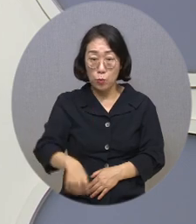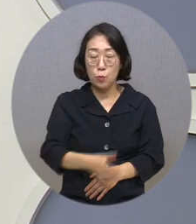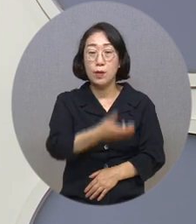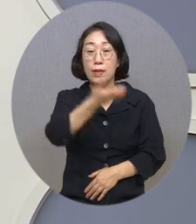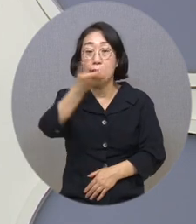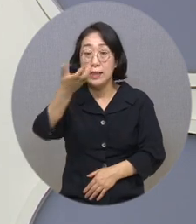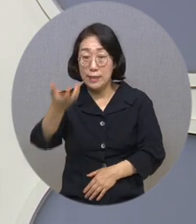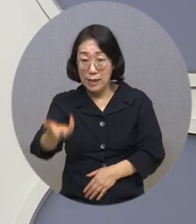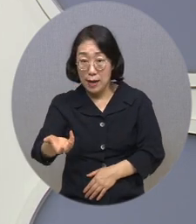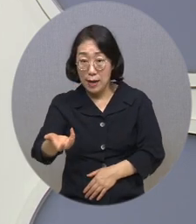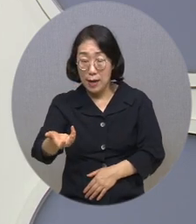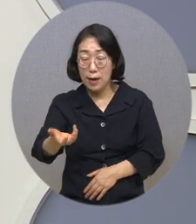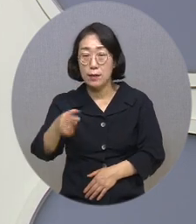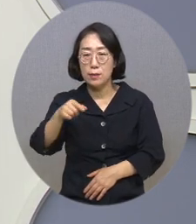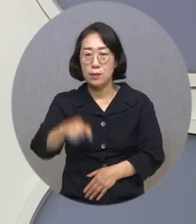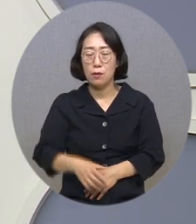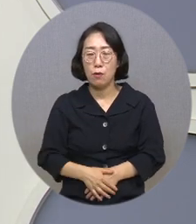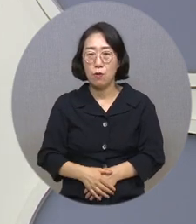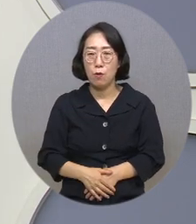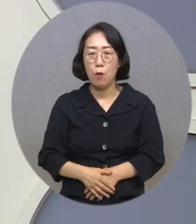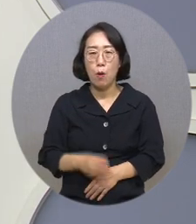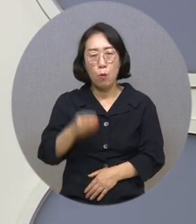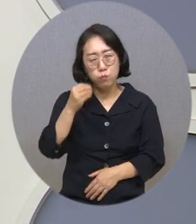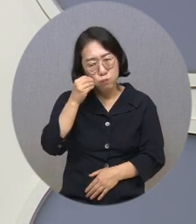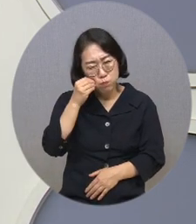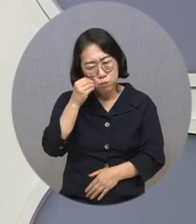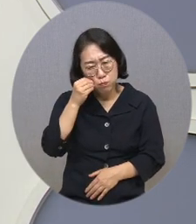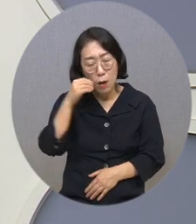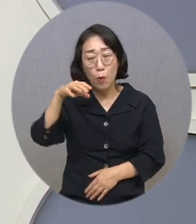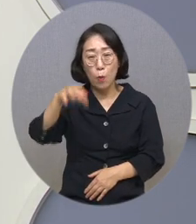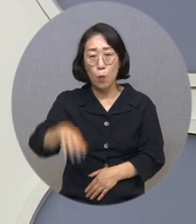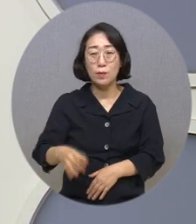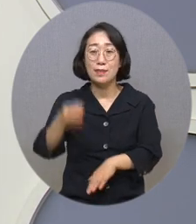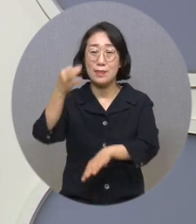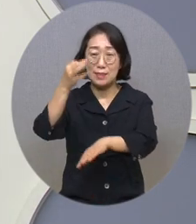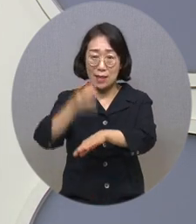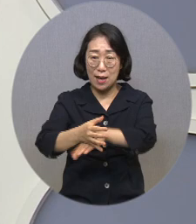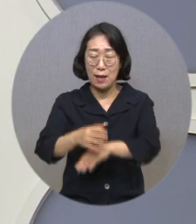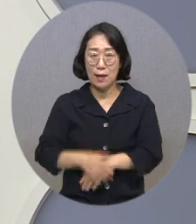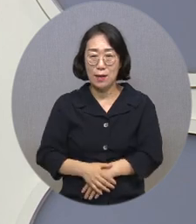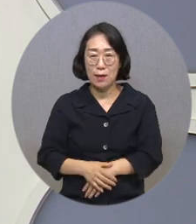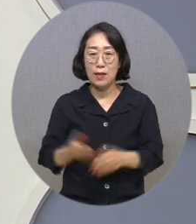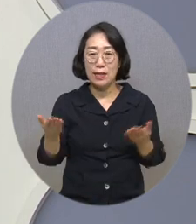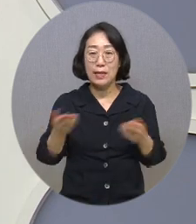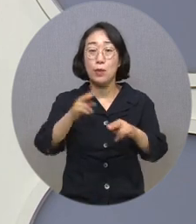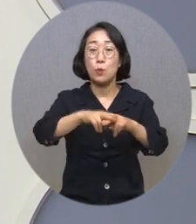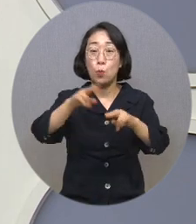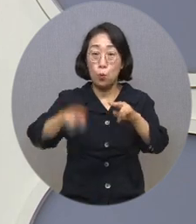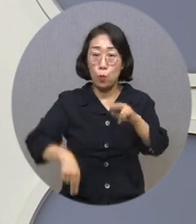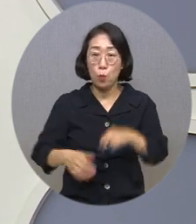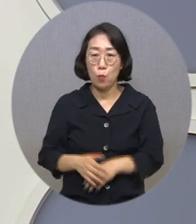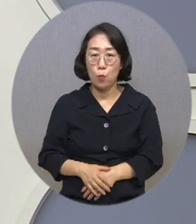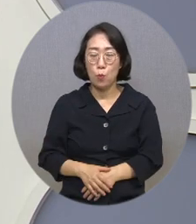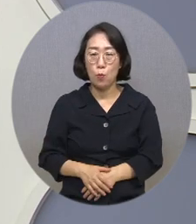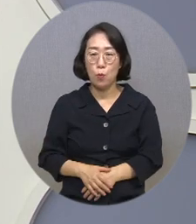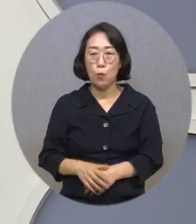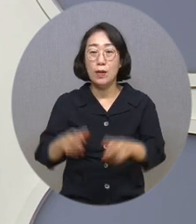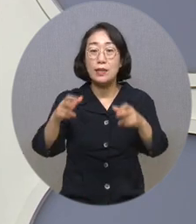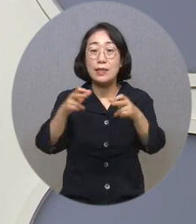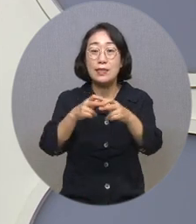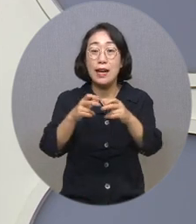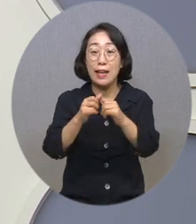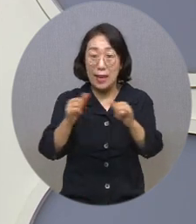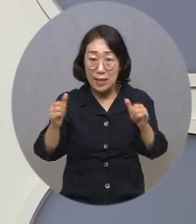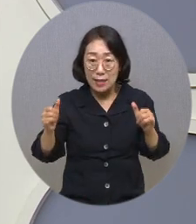폐교를 사가지고 어차피 죽을지도 모르는데 휴직을 하면서 이제 노숙자 장애인들을